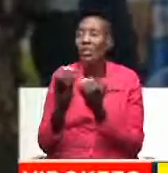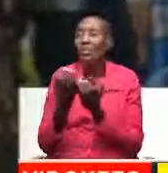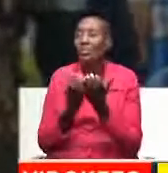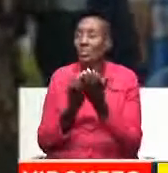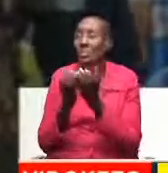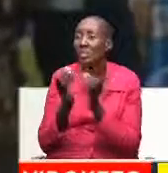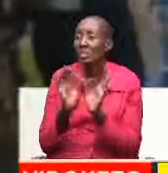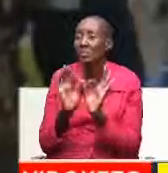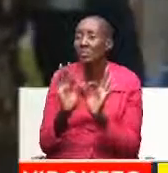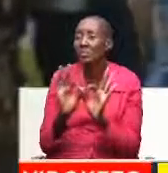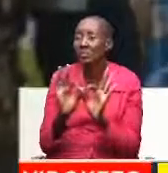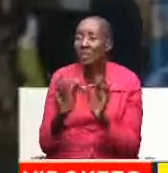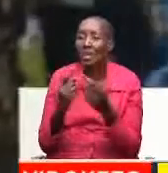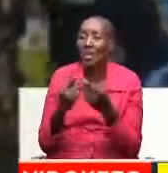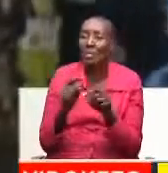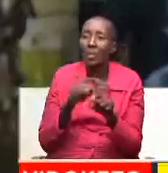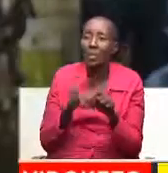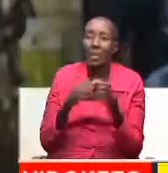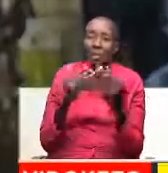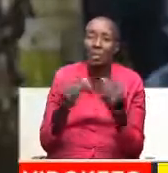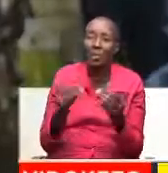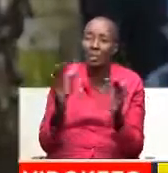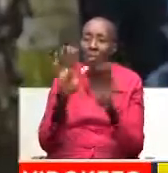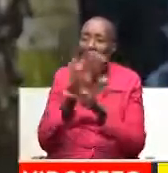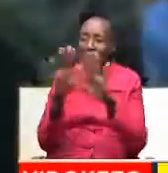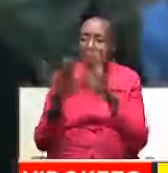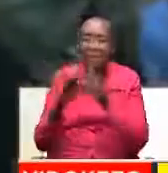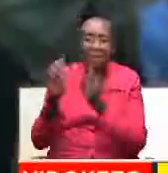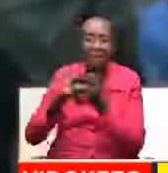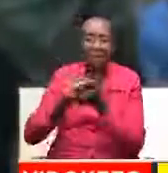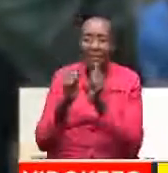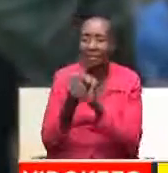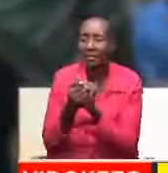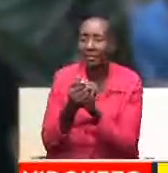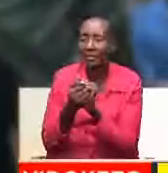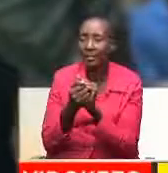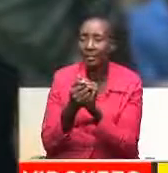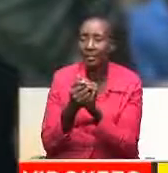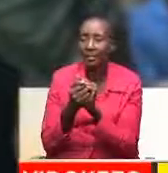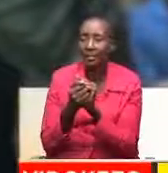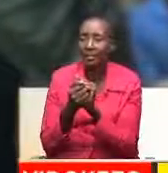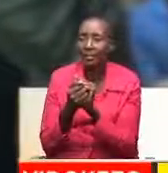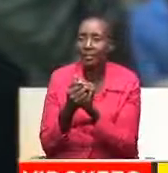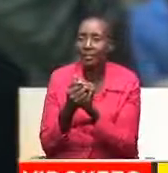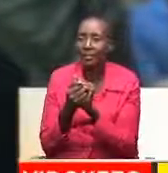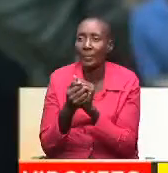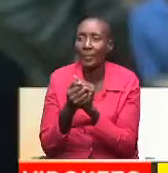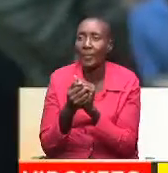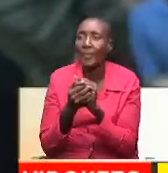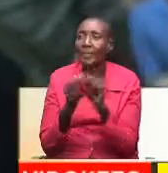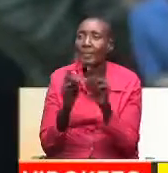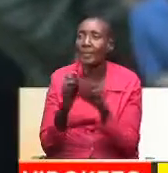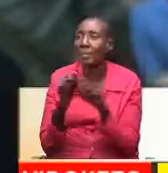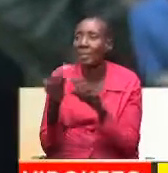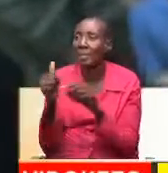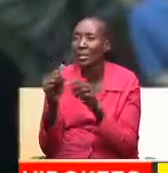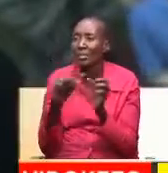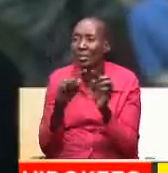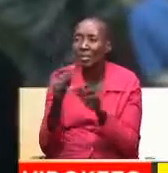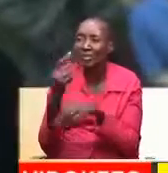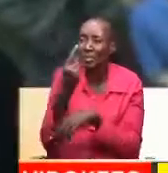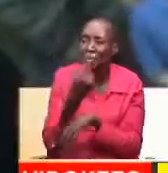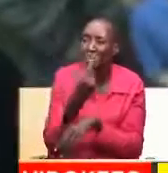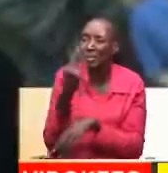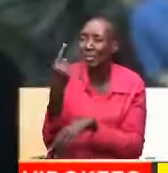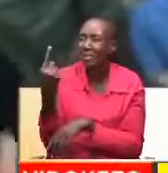nzuri, lakini sasa mambo imebadilika zaidi. Na hata wale ambao wanaingia mmoja mmoja ni